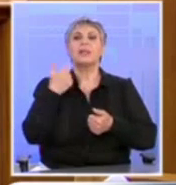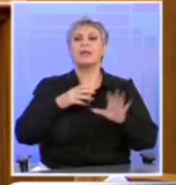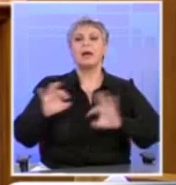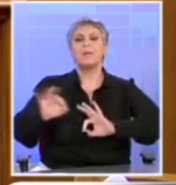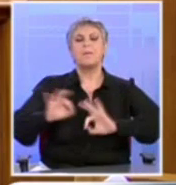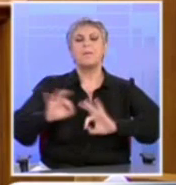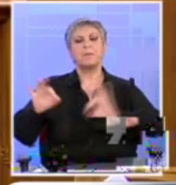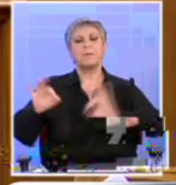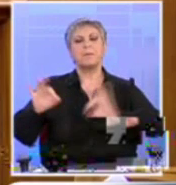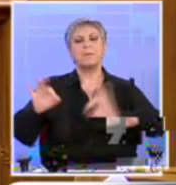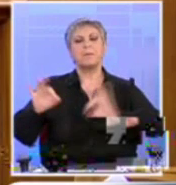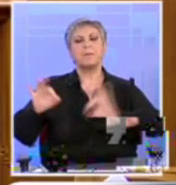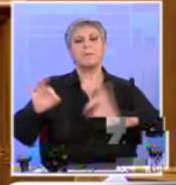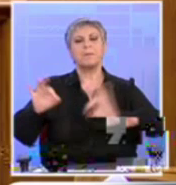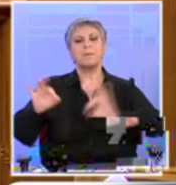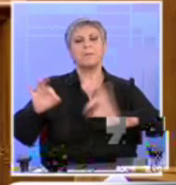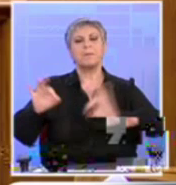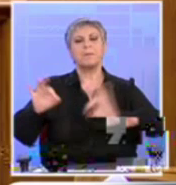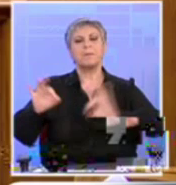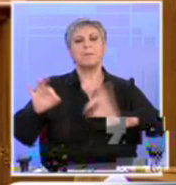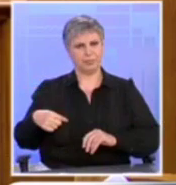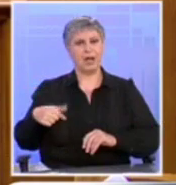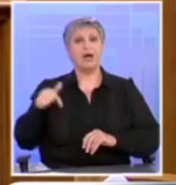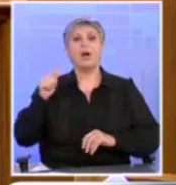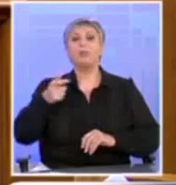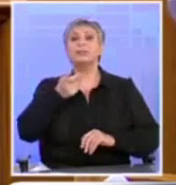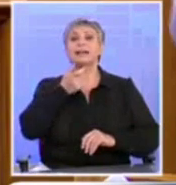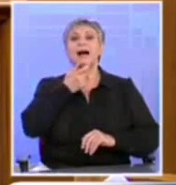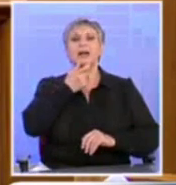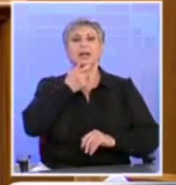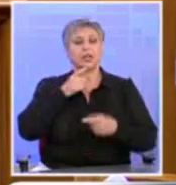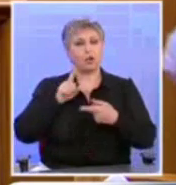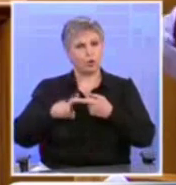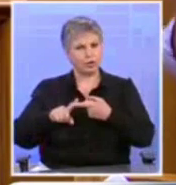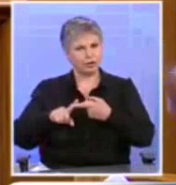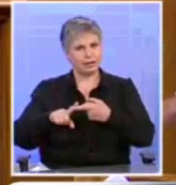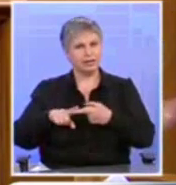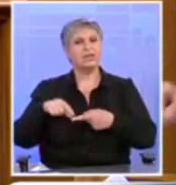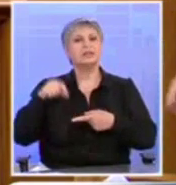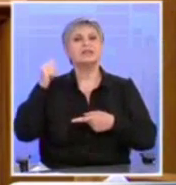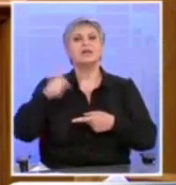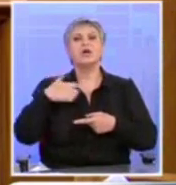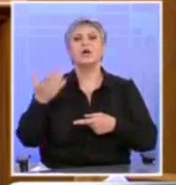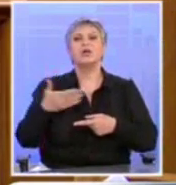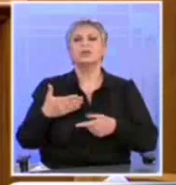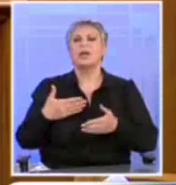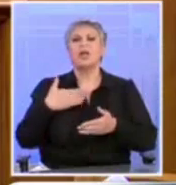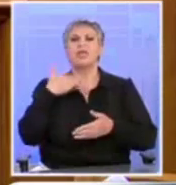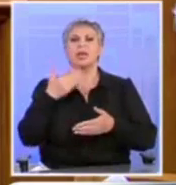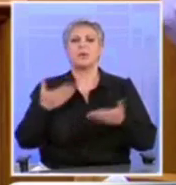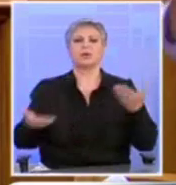πλούτου. Ενώ το αγγλικό πρώτον είναι η παρέτηση της ετεροδικίας και